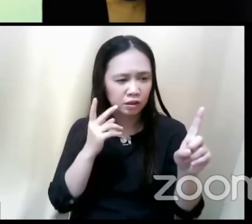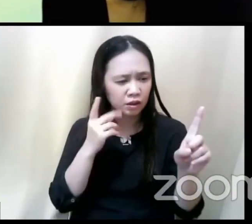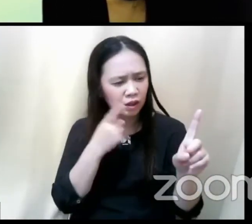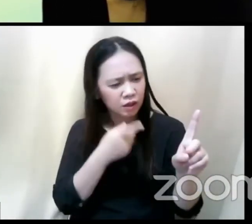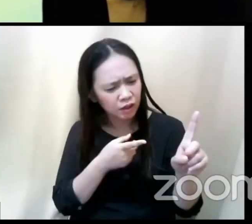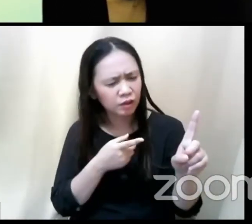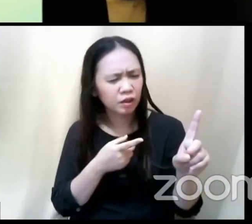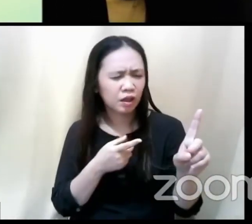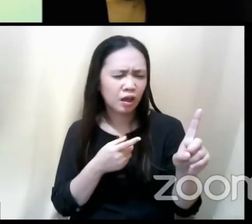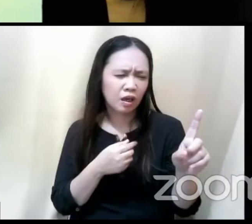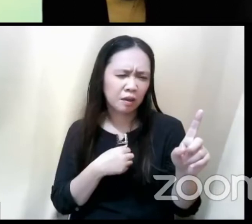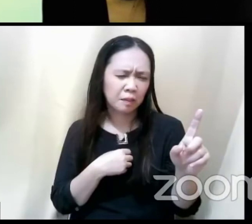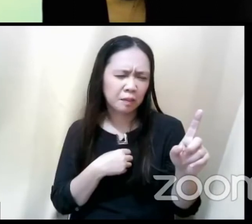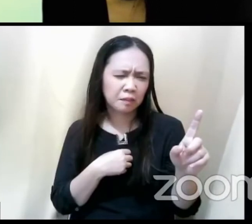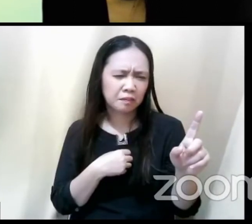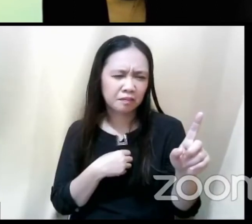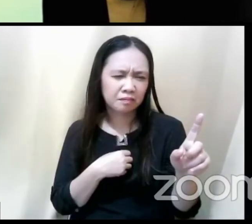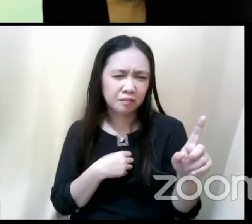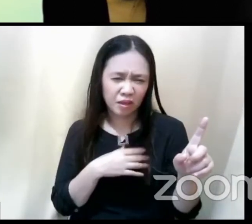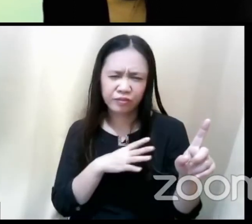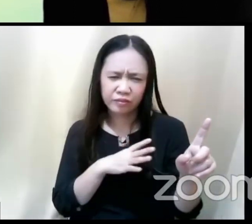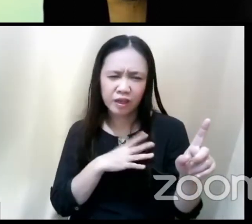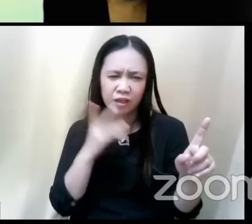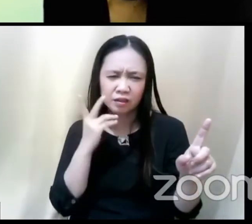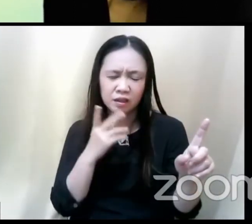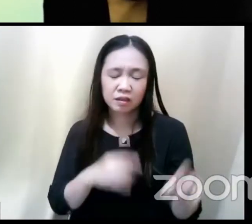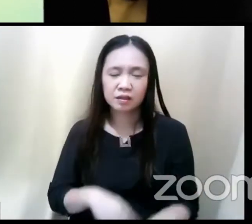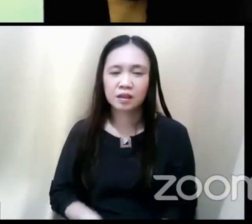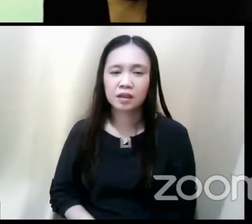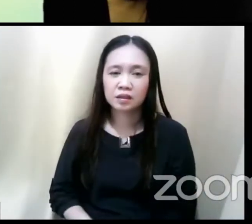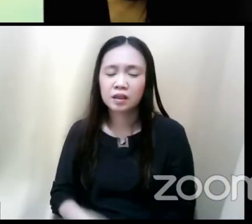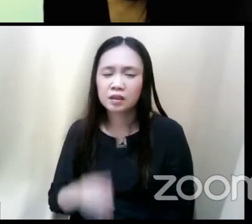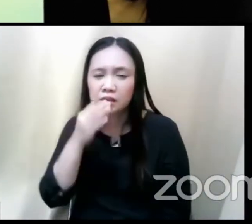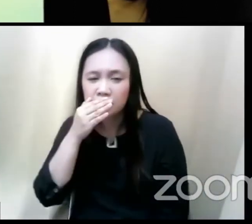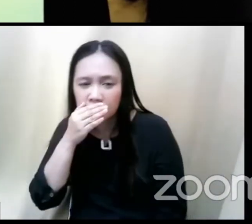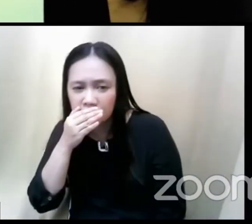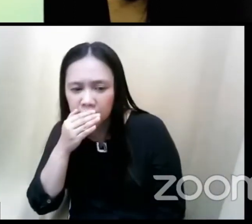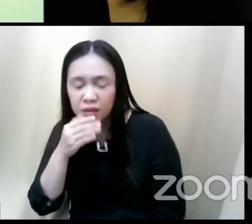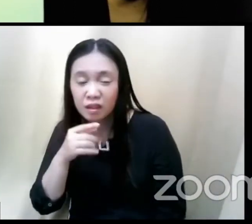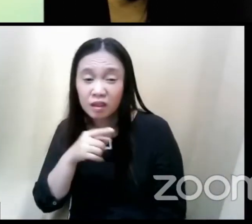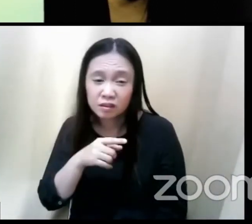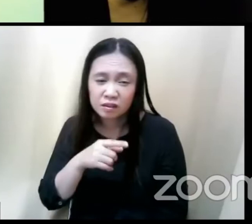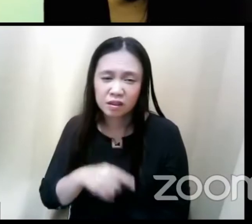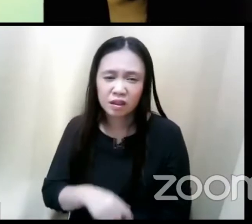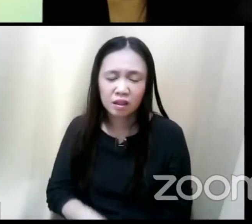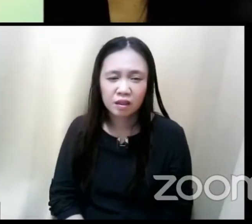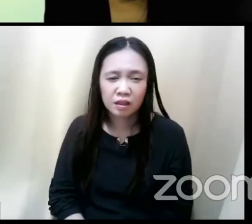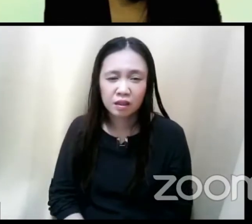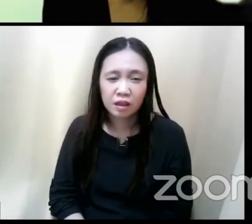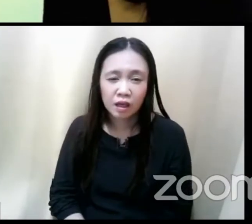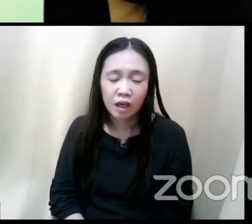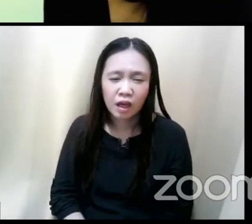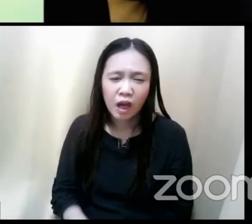all is okay. Binulungan ako nung caregiver, Sir Mark, medyo siya, yung tawag doon, partially lang yung nakikita niya.